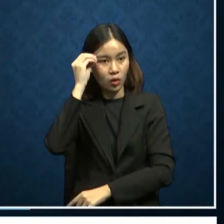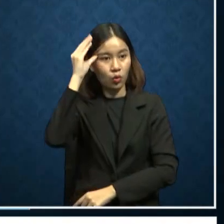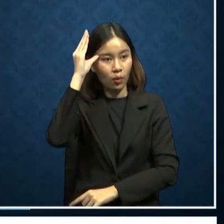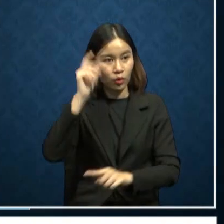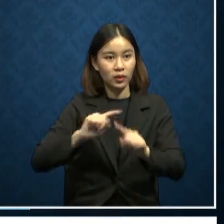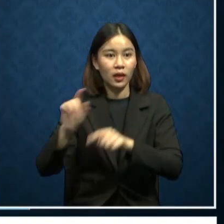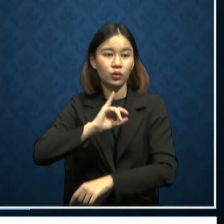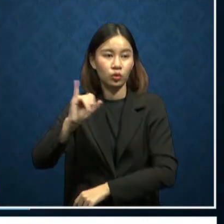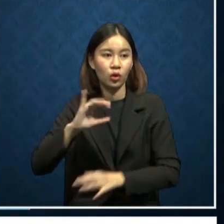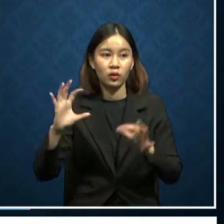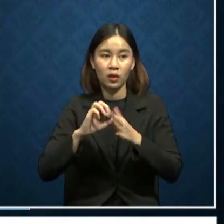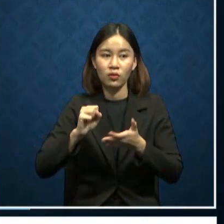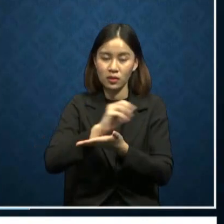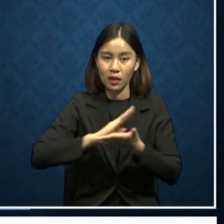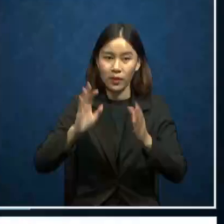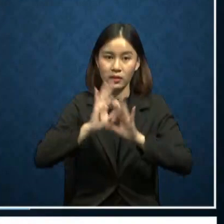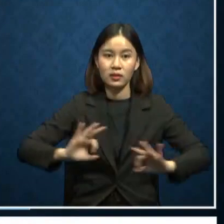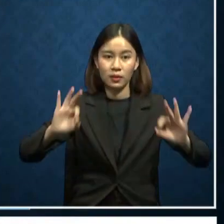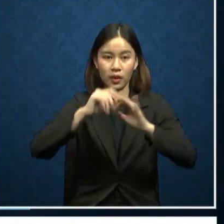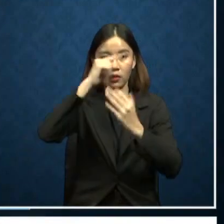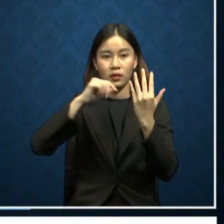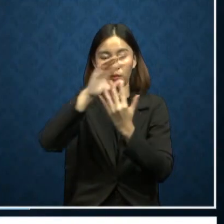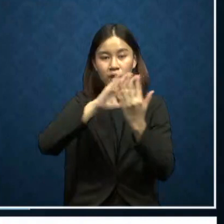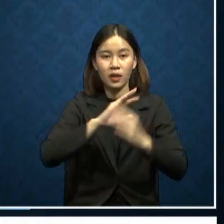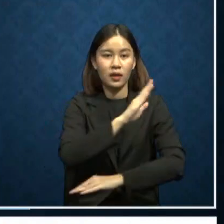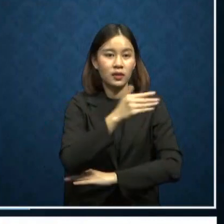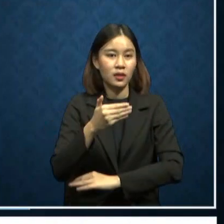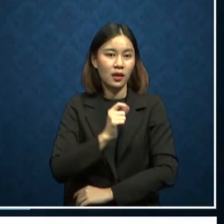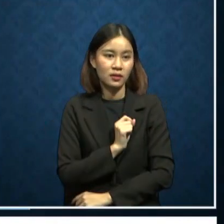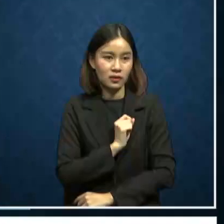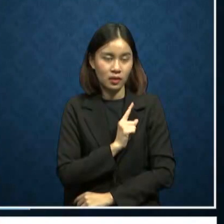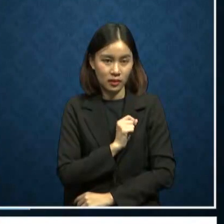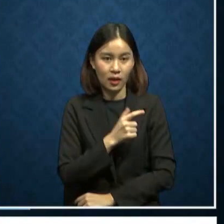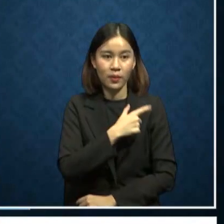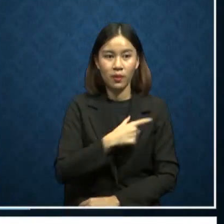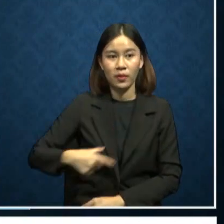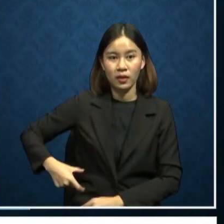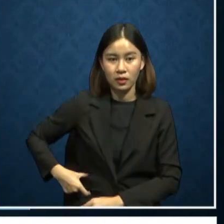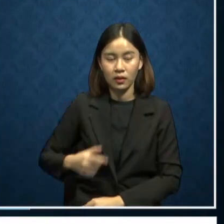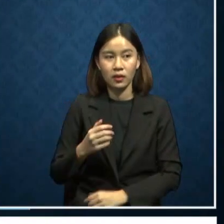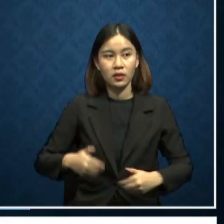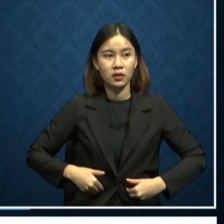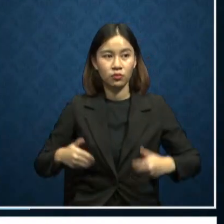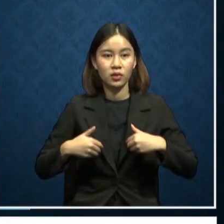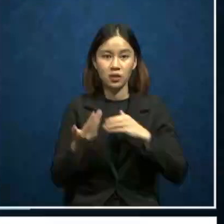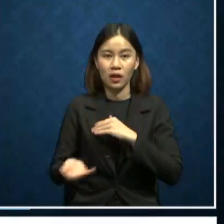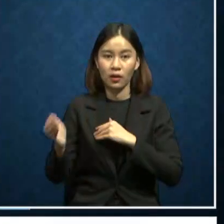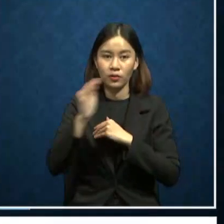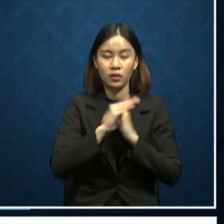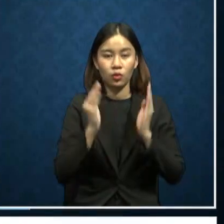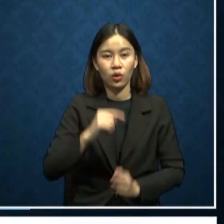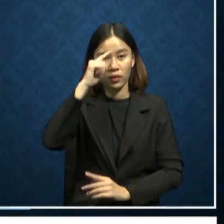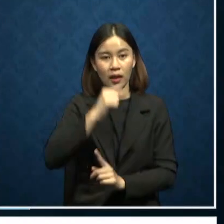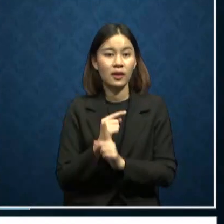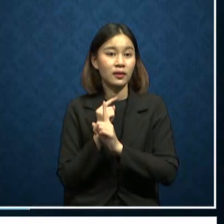ต้องเกี่ยวกับสัปหลักของประเทศก็คือชาติศาสนาและสปนมหกษัตริย์เพื่อให้วิธีชีวิตของคนไทยนั้นเป็นไปตาม